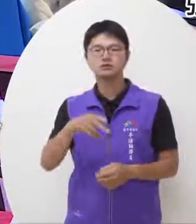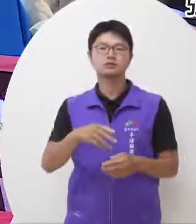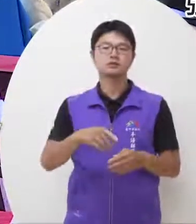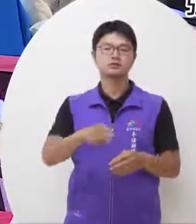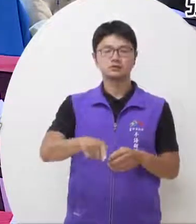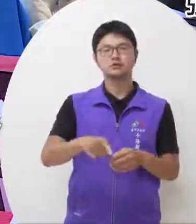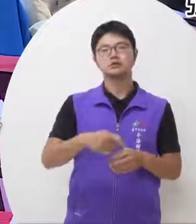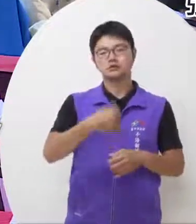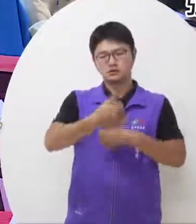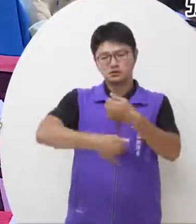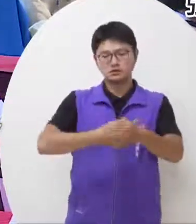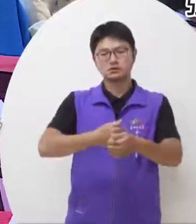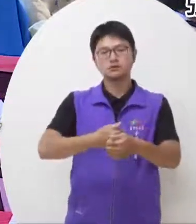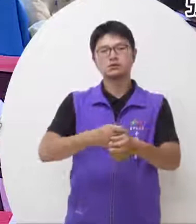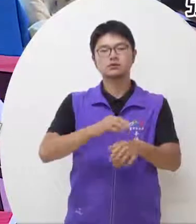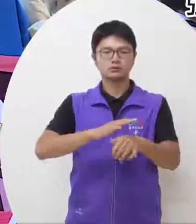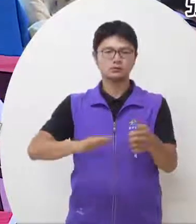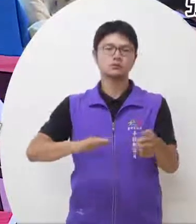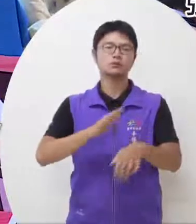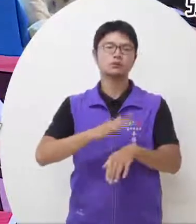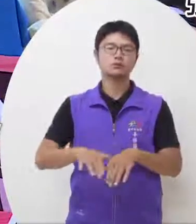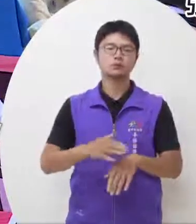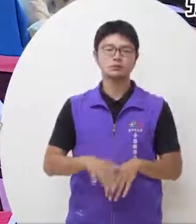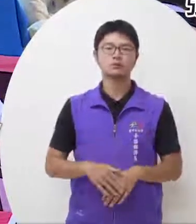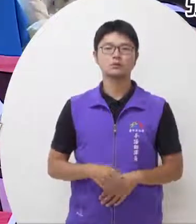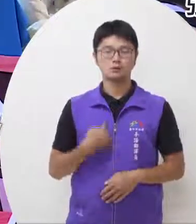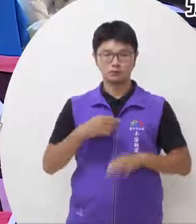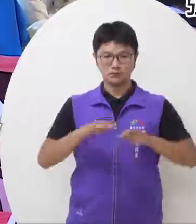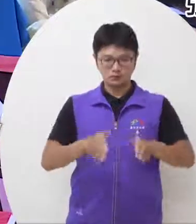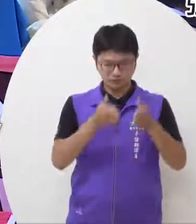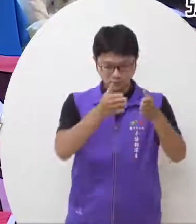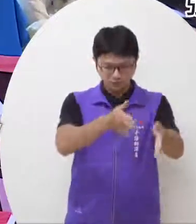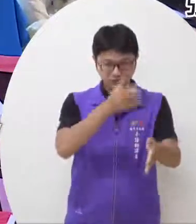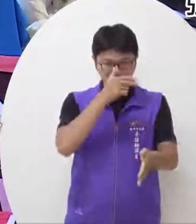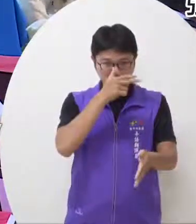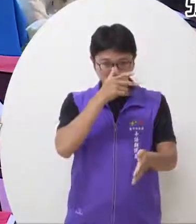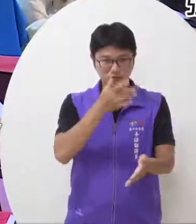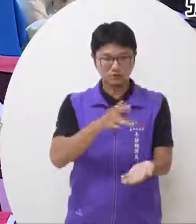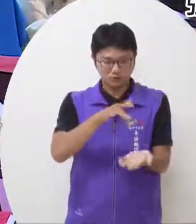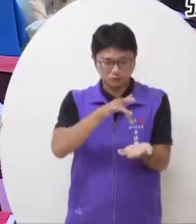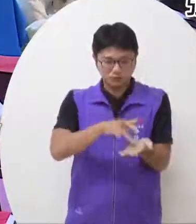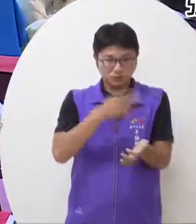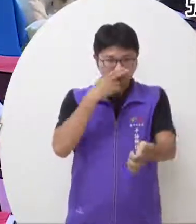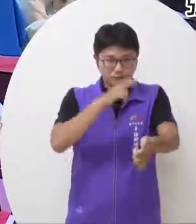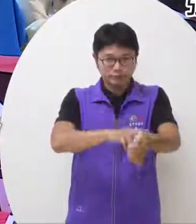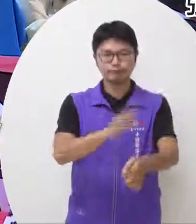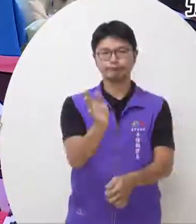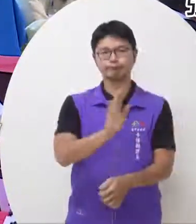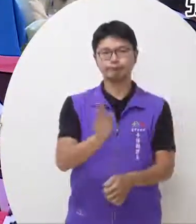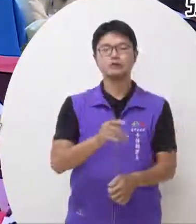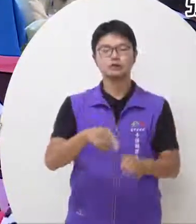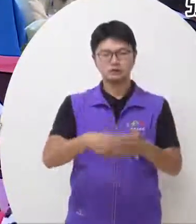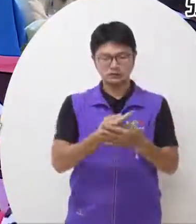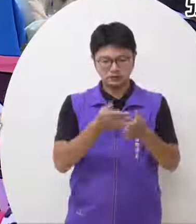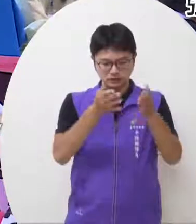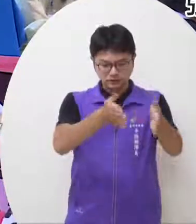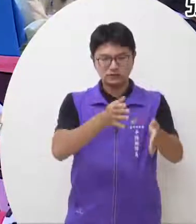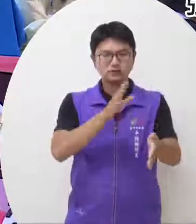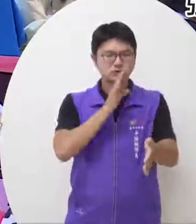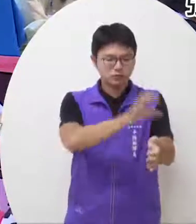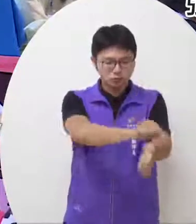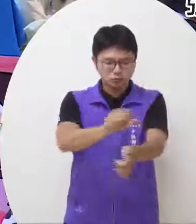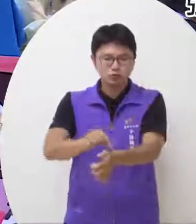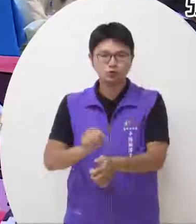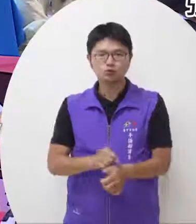是可以来通过区公所来提供这个捕鼠笼，用捕抓的捕鼠笼来协助来捕抓这个方